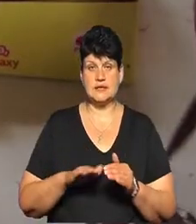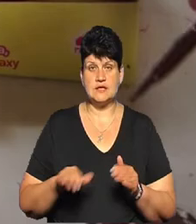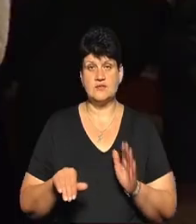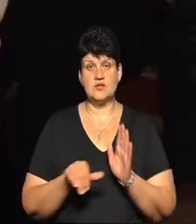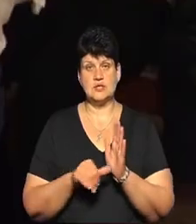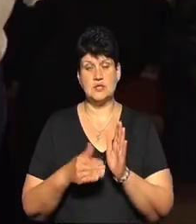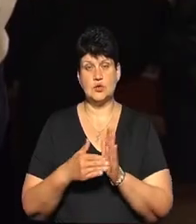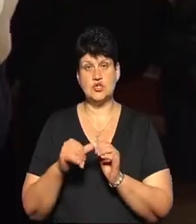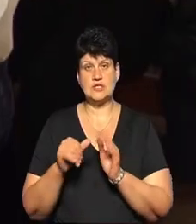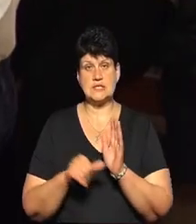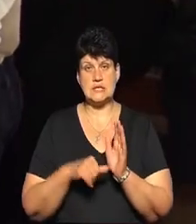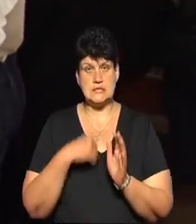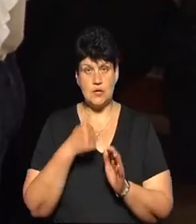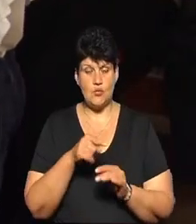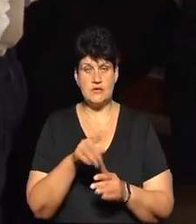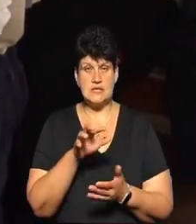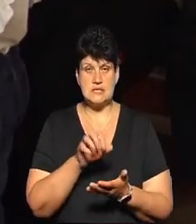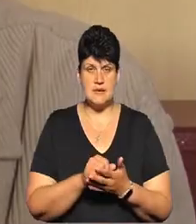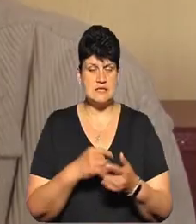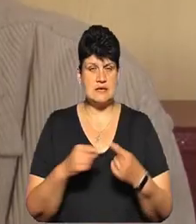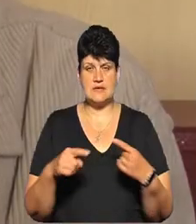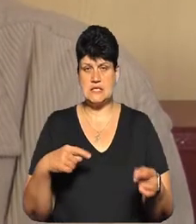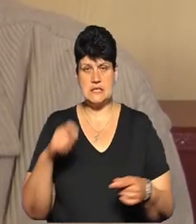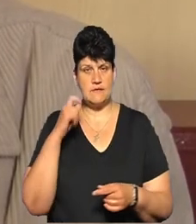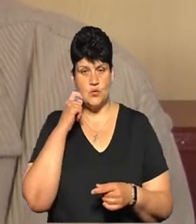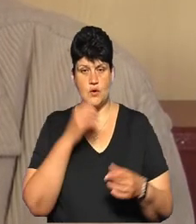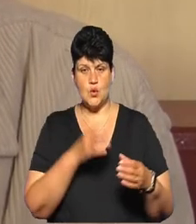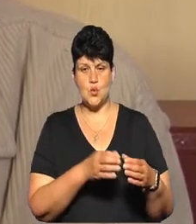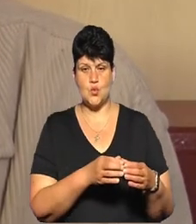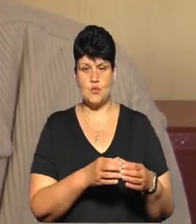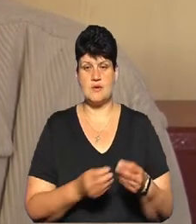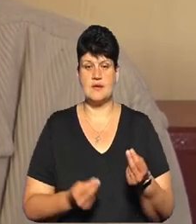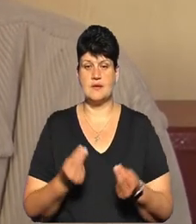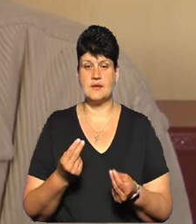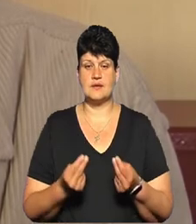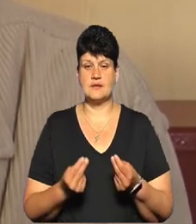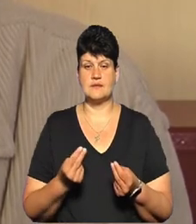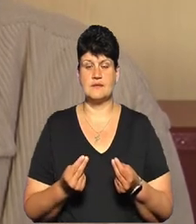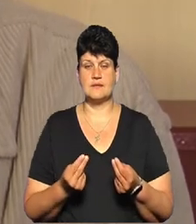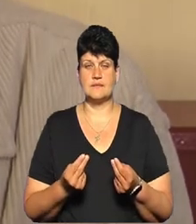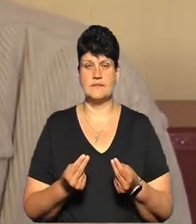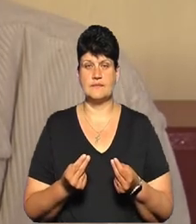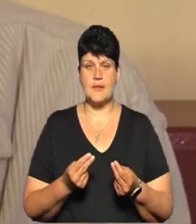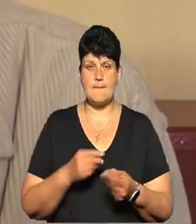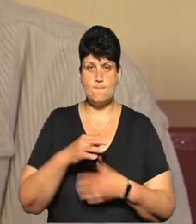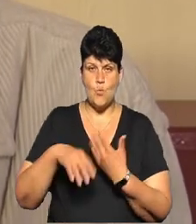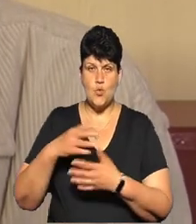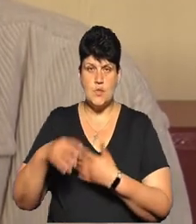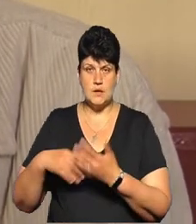16 років. Вони займаються у різних вікових групах. І граємо в ігри в путанку, граємо